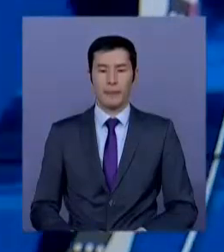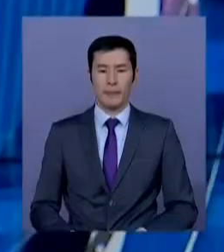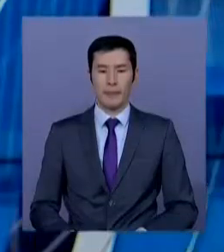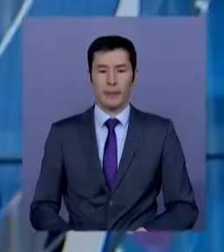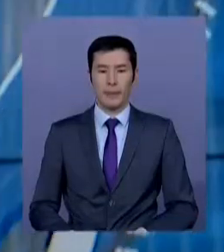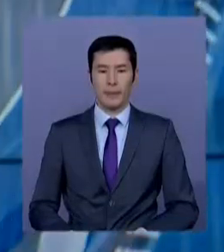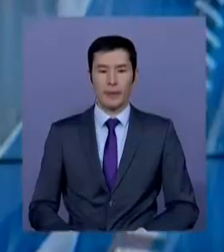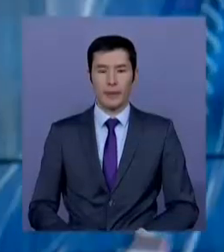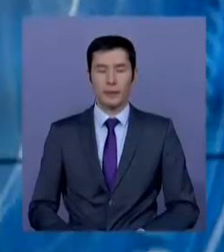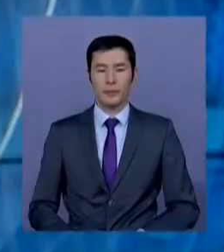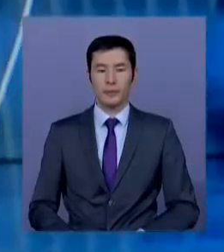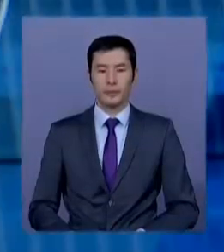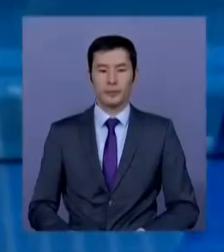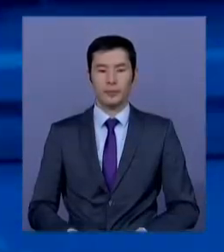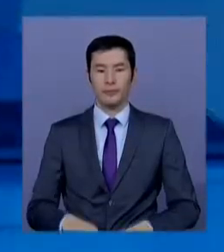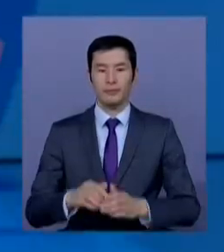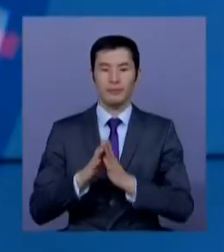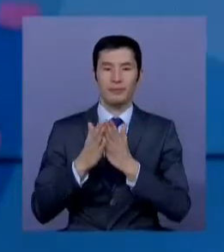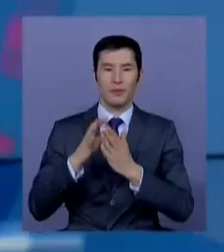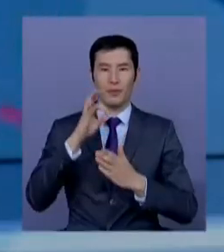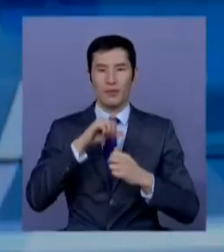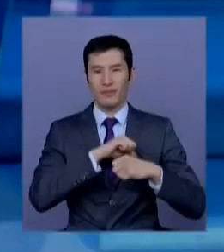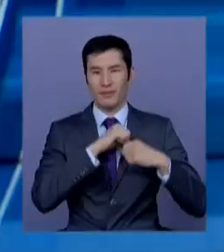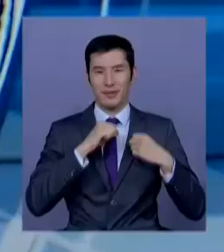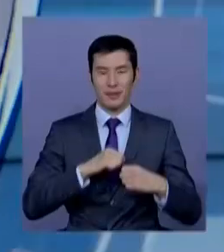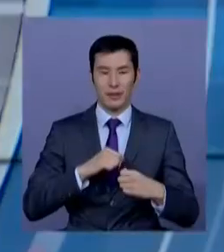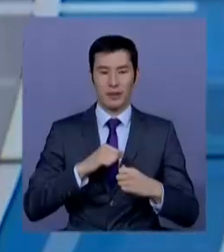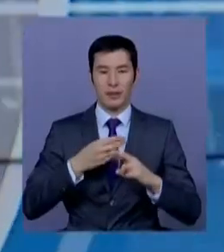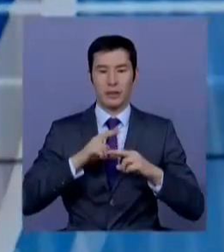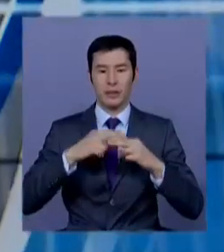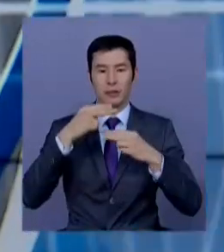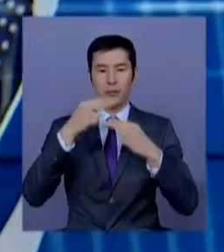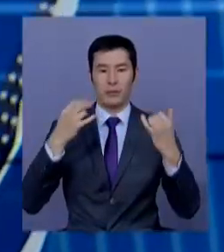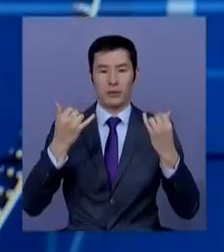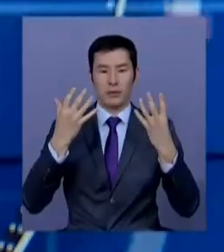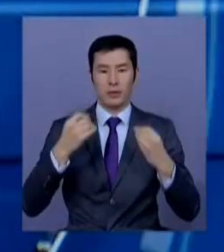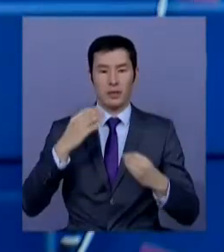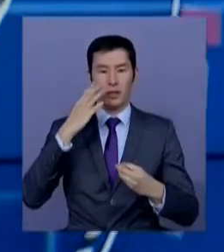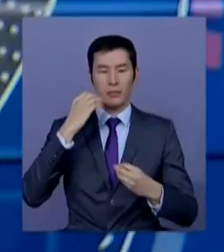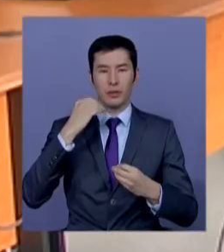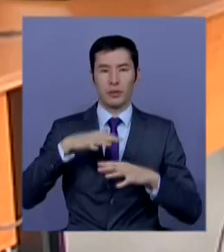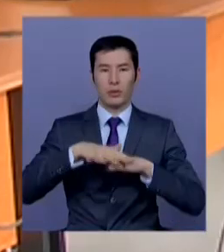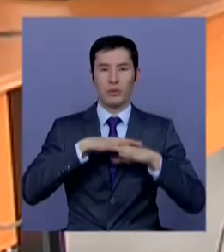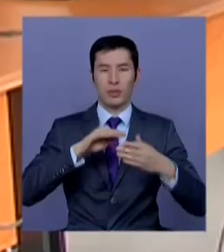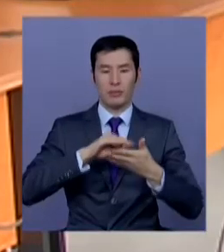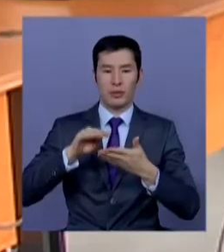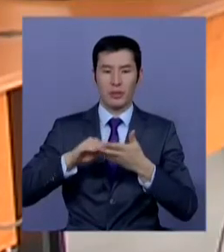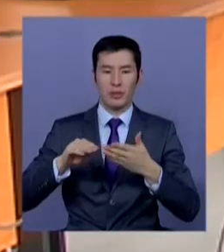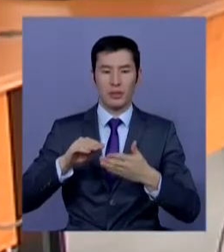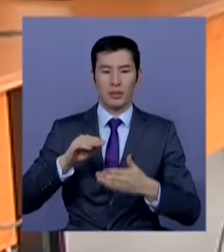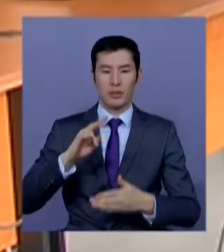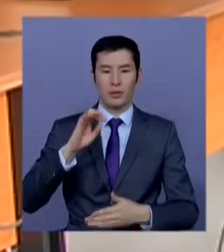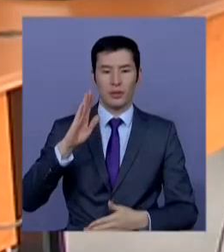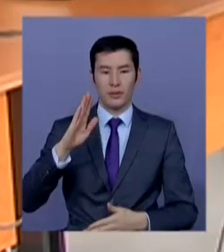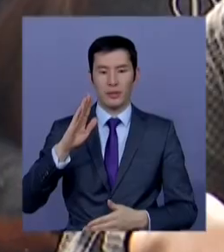Махаббат қызық мол жылдар романындағы кейіпкерлер әлемі. Дәл осындай тақырыпта бүгін Алматыда халық жазушысы Әзілхан Нұршайықов